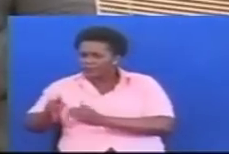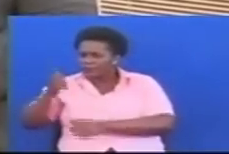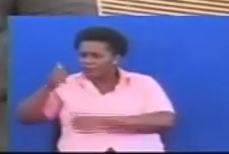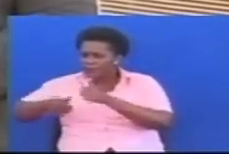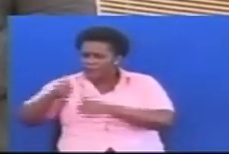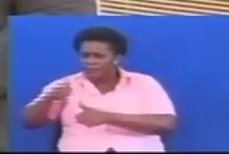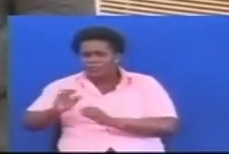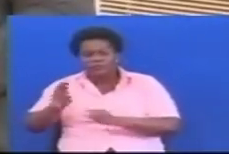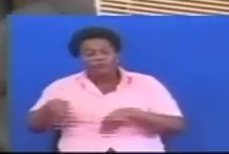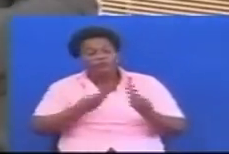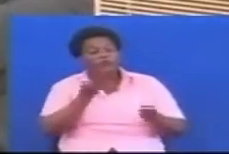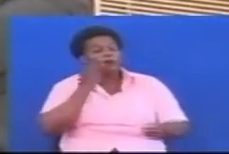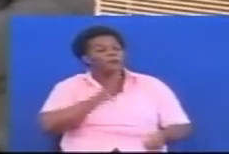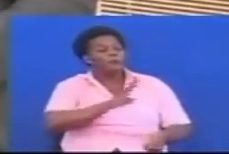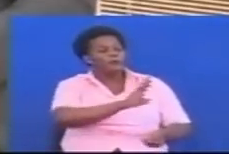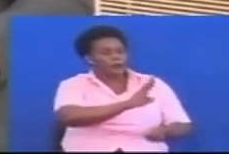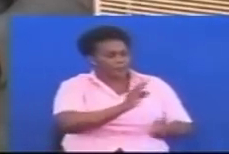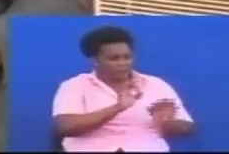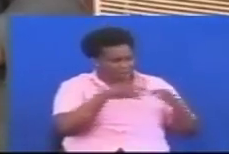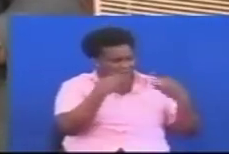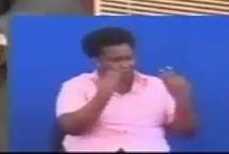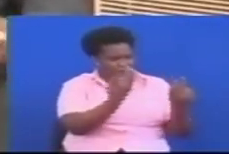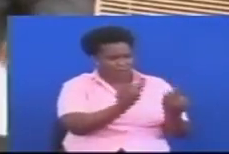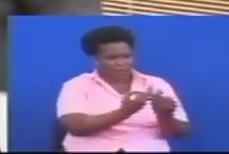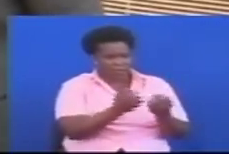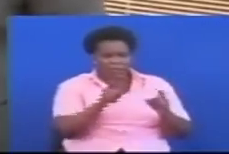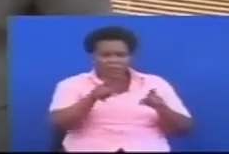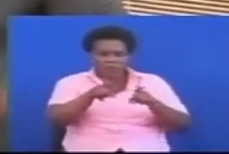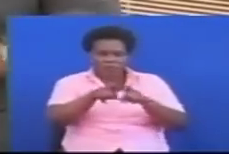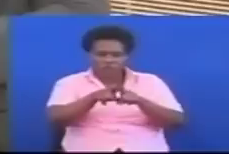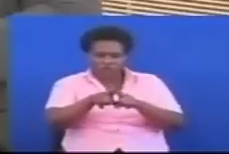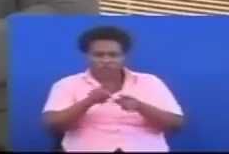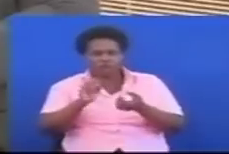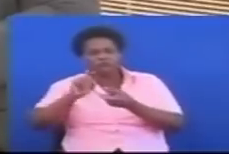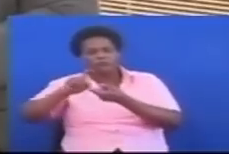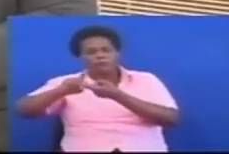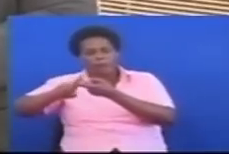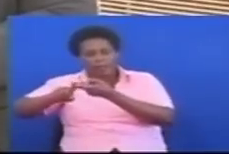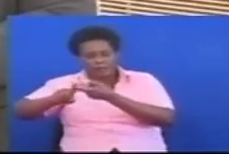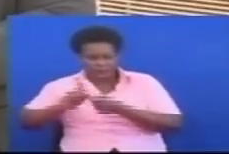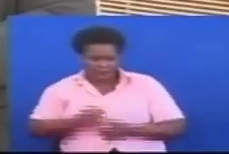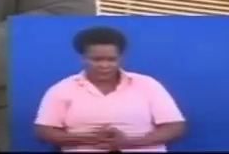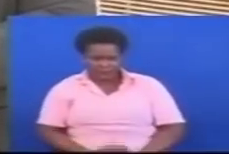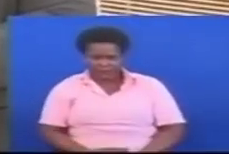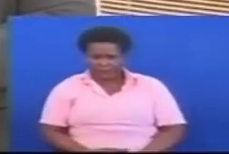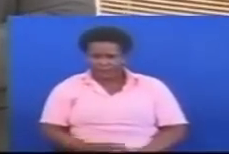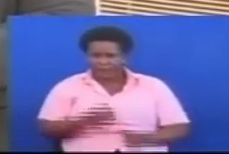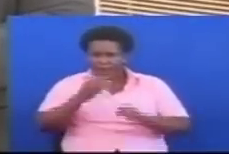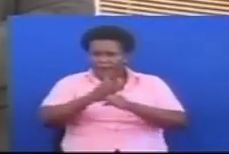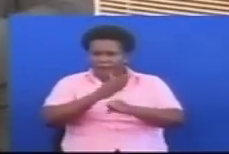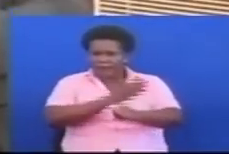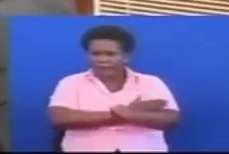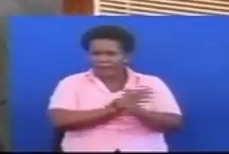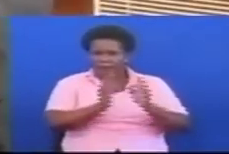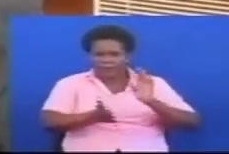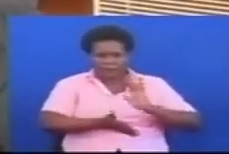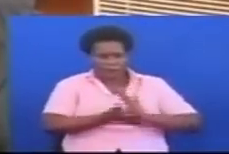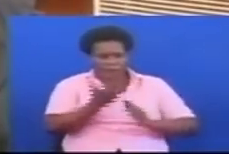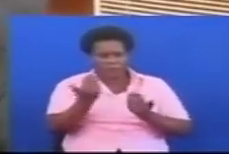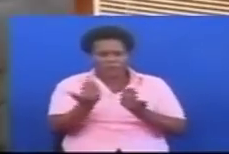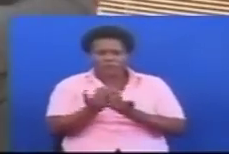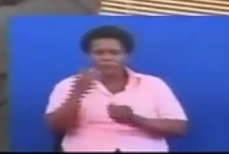jamaa na marafiki. Mheshimiwa mwenyekiti, kabla sijaanza, naomba hotuba yangu yote ingie kwenye